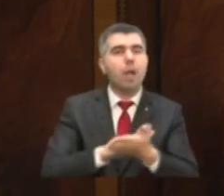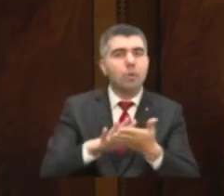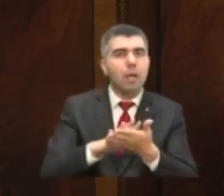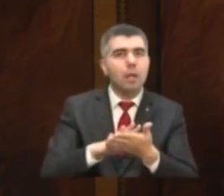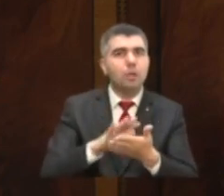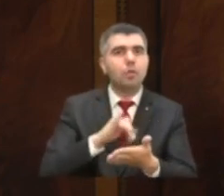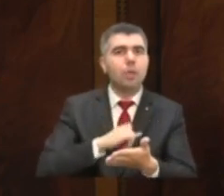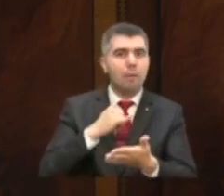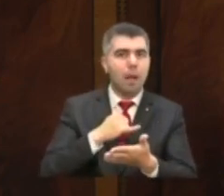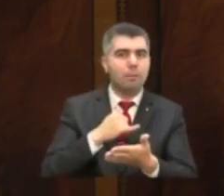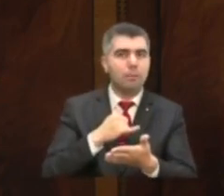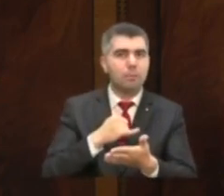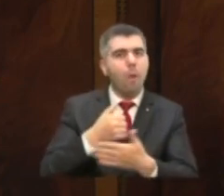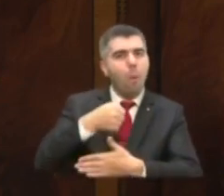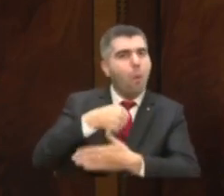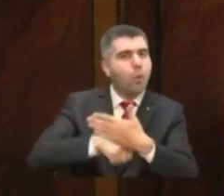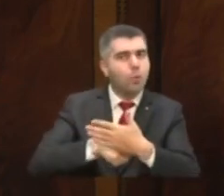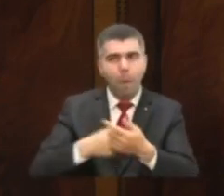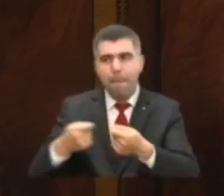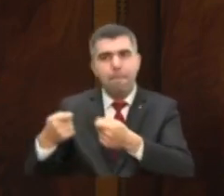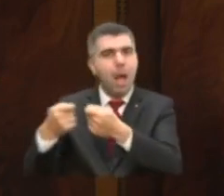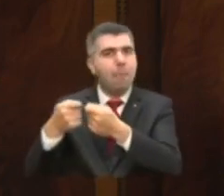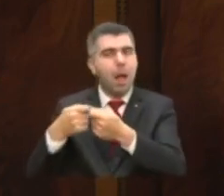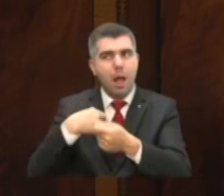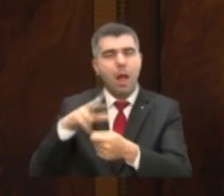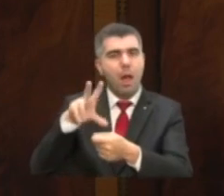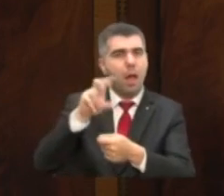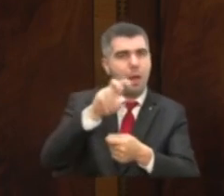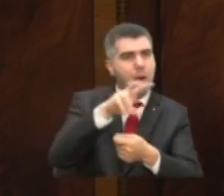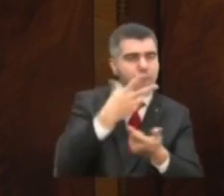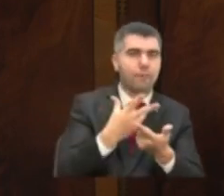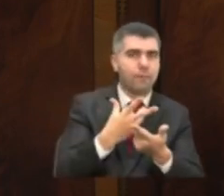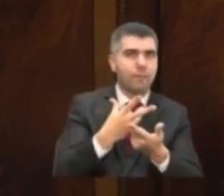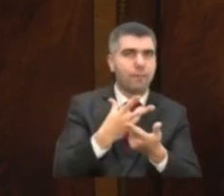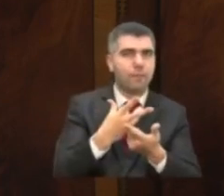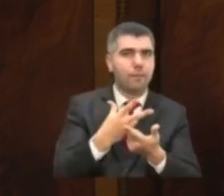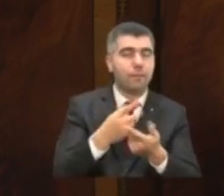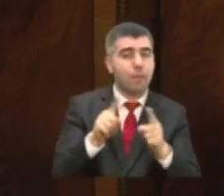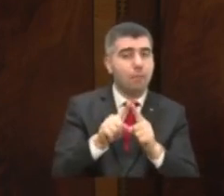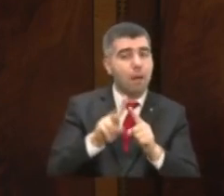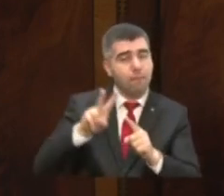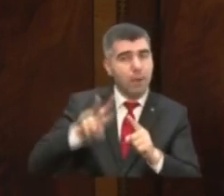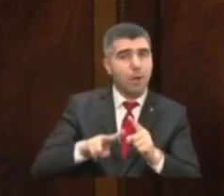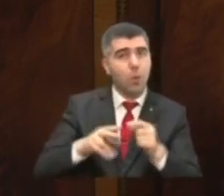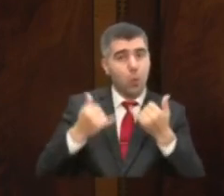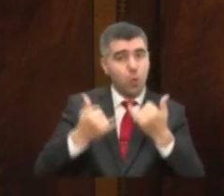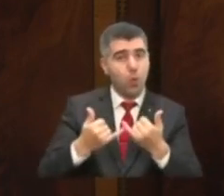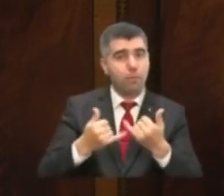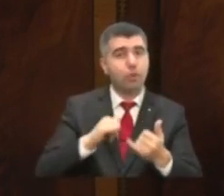عندكم أولاد، احنا كنشوفوا كاين إشكالات حقيقة، ولكن خصنا نكونوا موضوعيين. اليوم الشاب اللي عنده 30